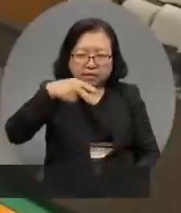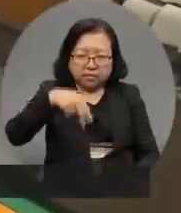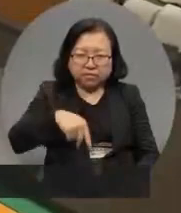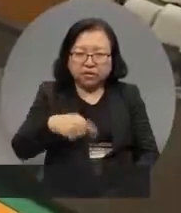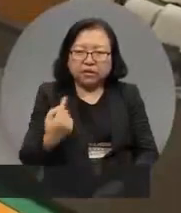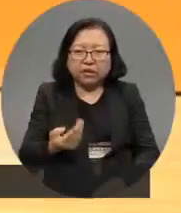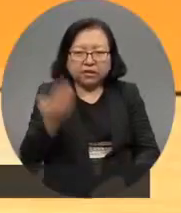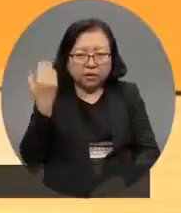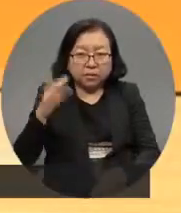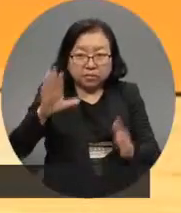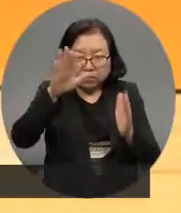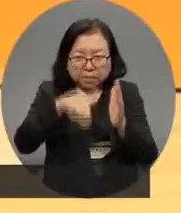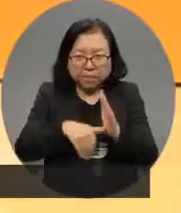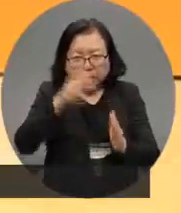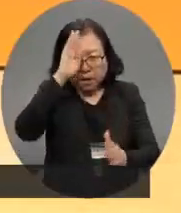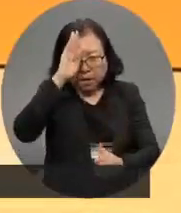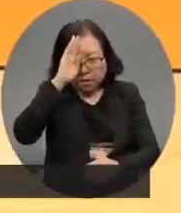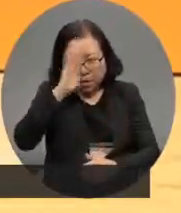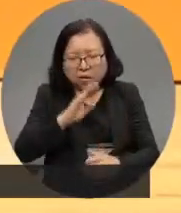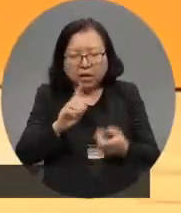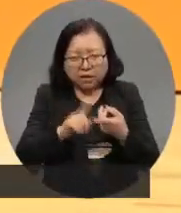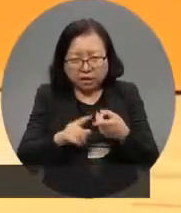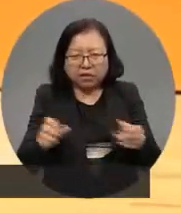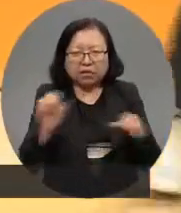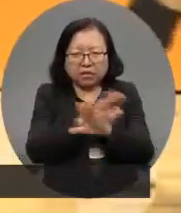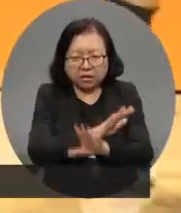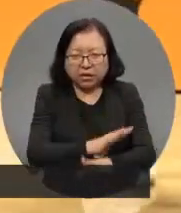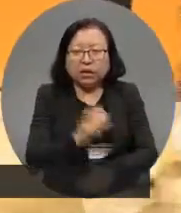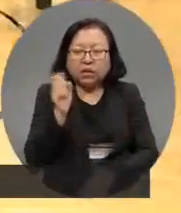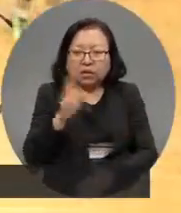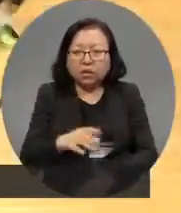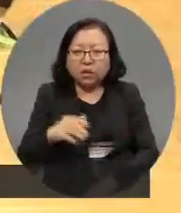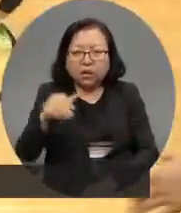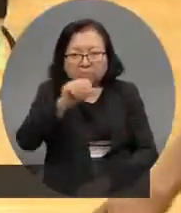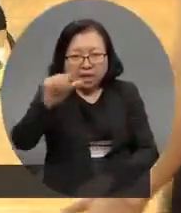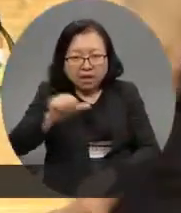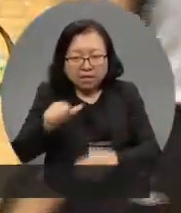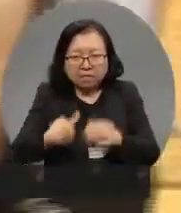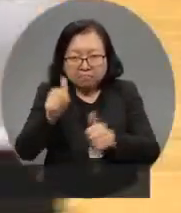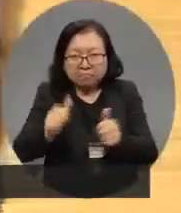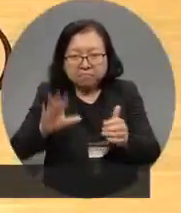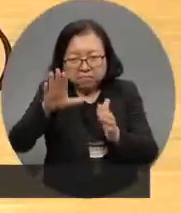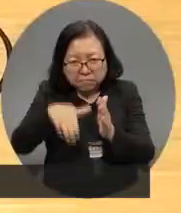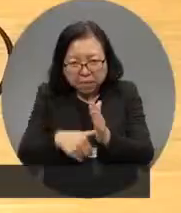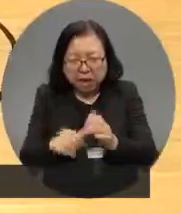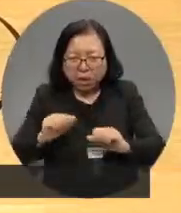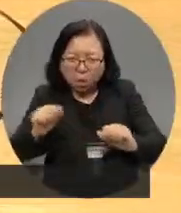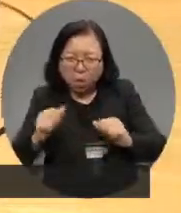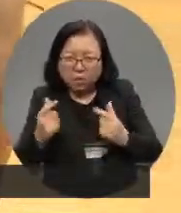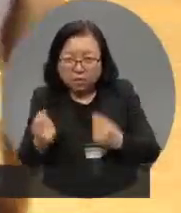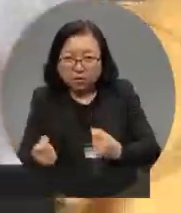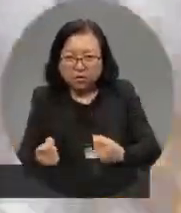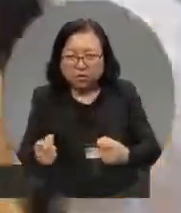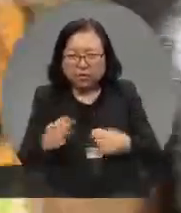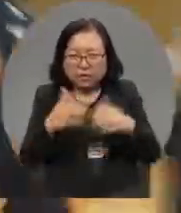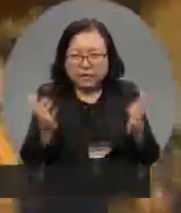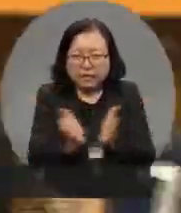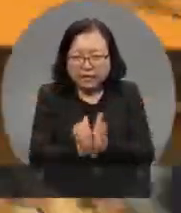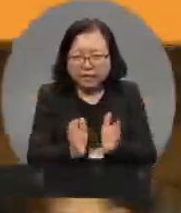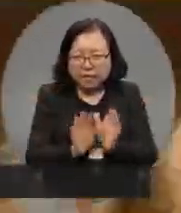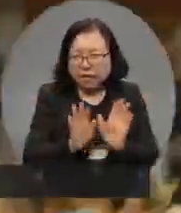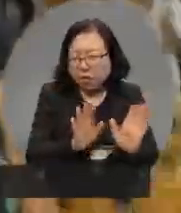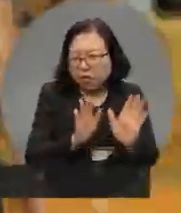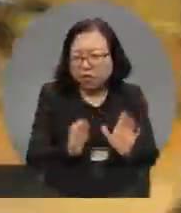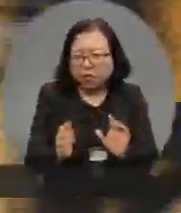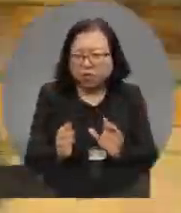괴롭히던 공황 장애를 떨쳐냈습니다. 아시안게임에서 대표팀 골밑을 지켰듯 팀 공격과 수비의